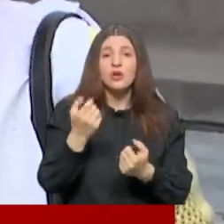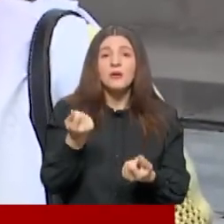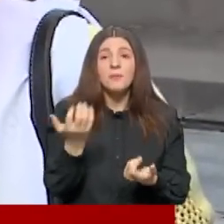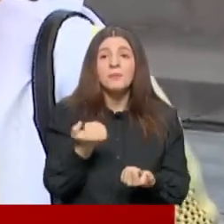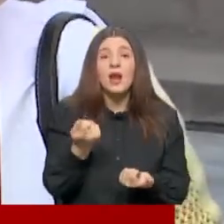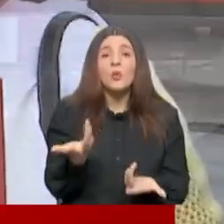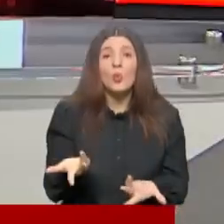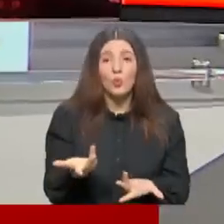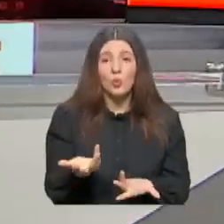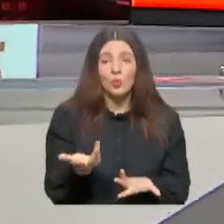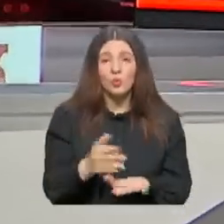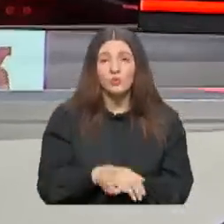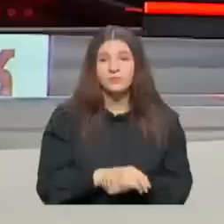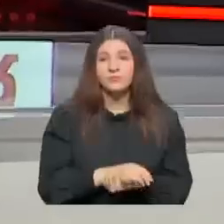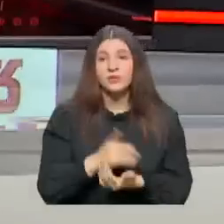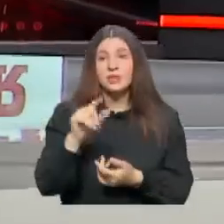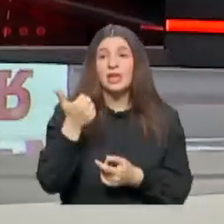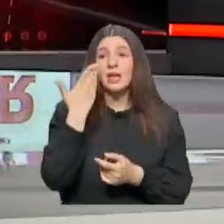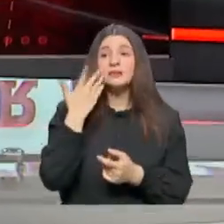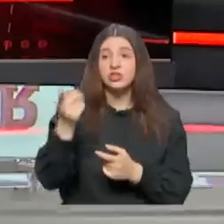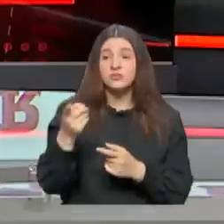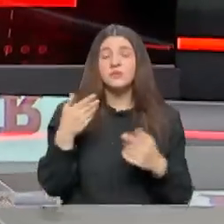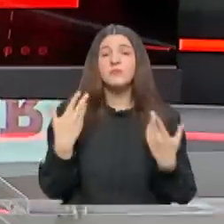yok. Bir kıymetli